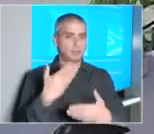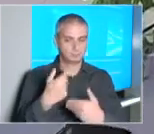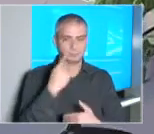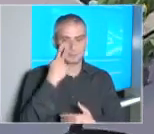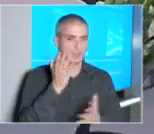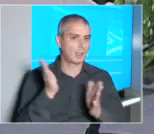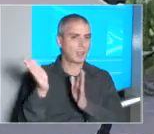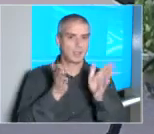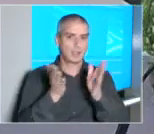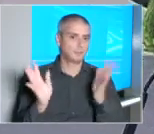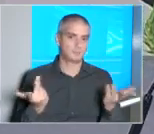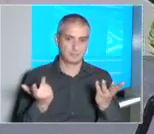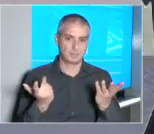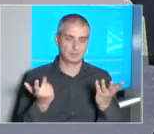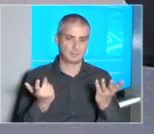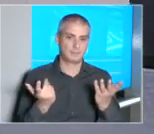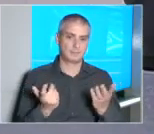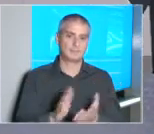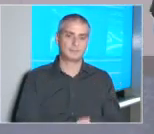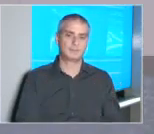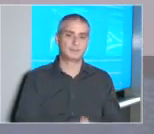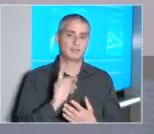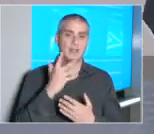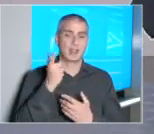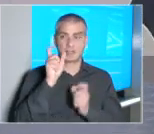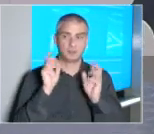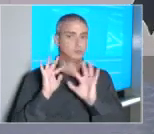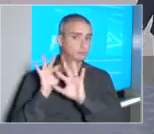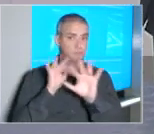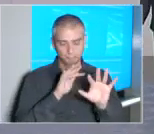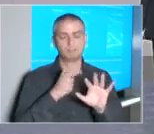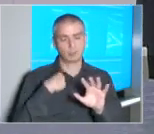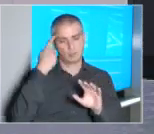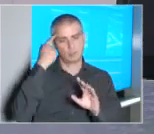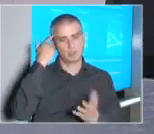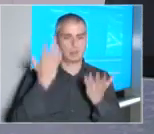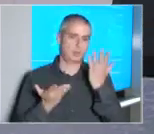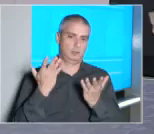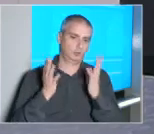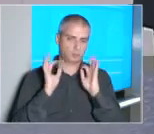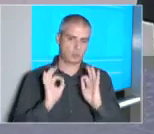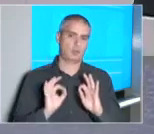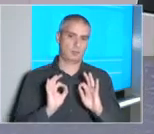נראה לאן הרוח נושבת ולאן הולכים האנשים, אנחנו נדע לשקול את הדברים